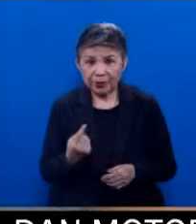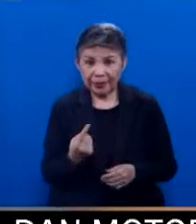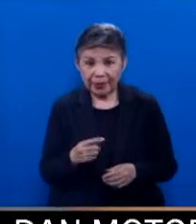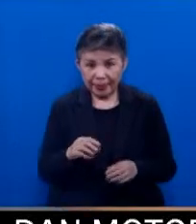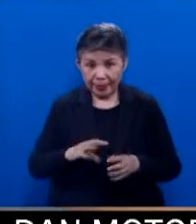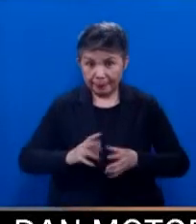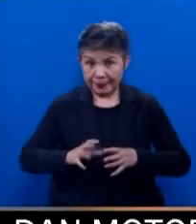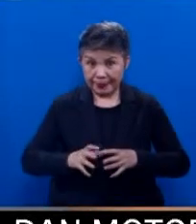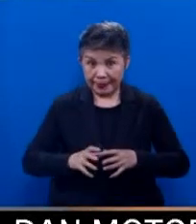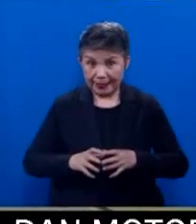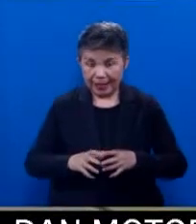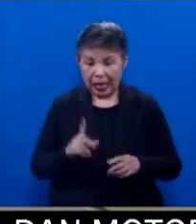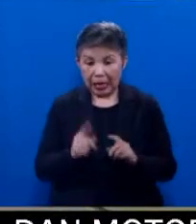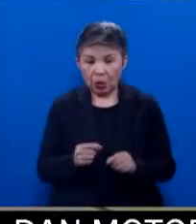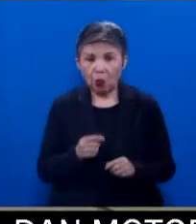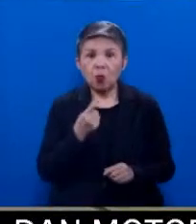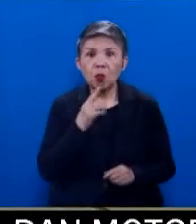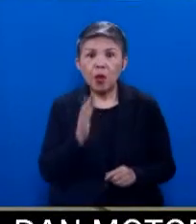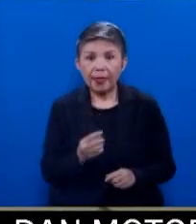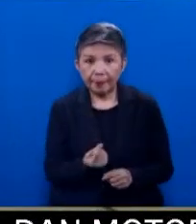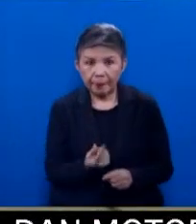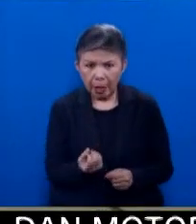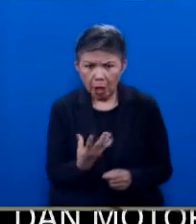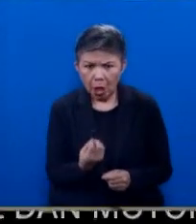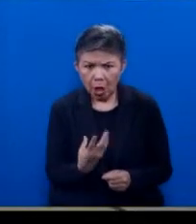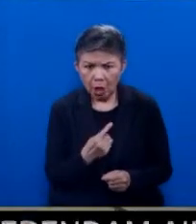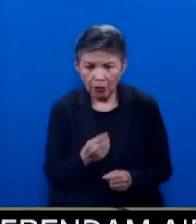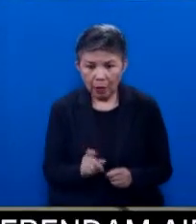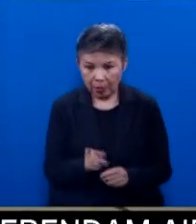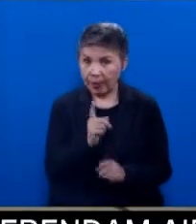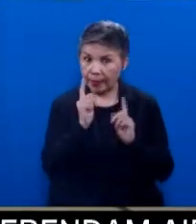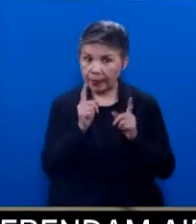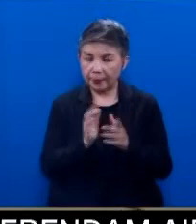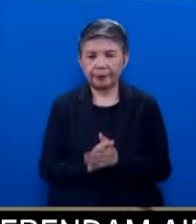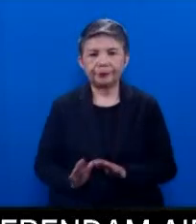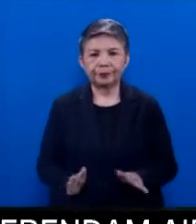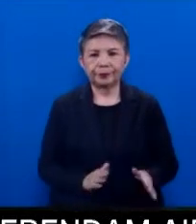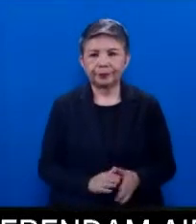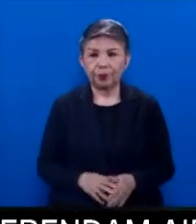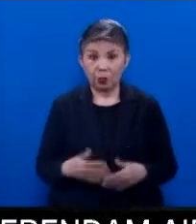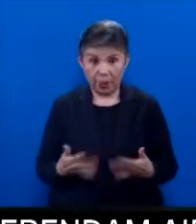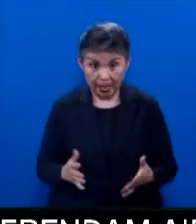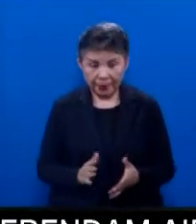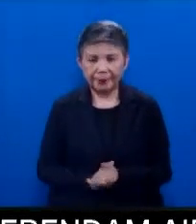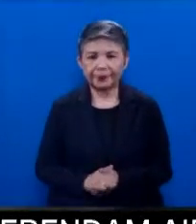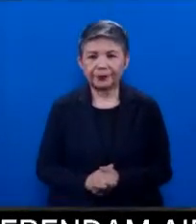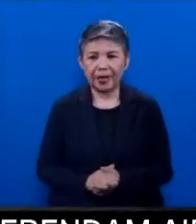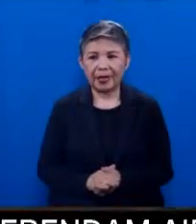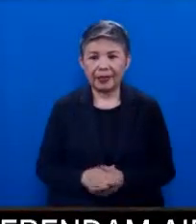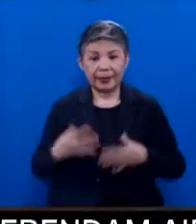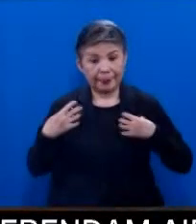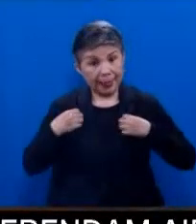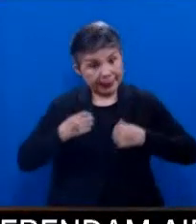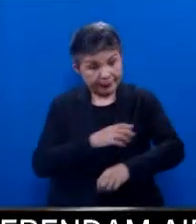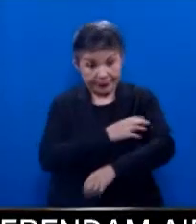memang tidak layak jalan. Satu hal yang tak kalah penting dalam keselamatan berkendara sepeda motor adalah perlengkapan pakaian